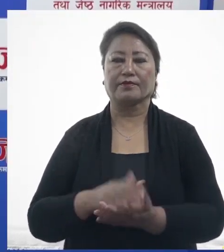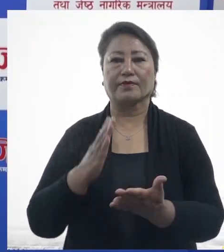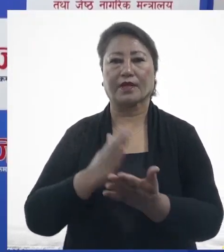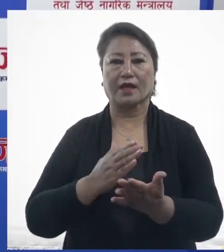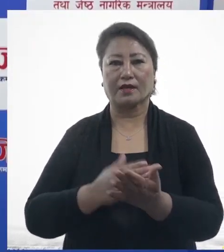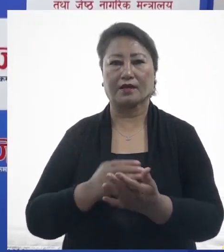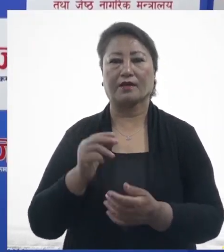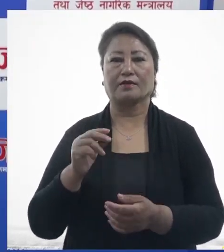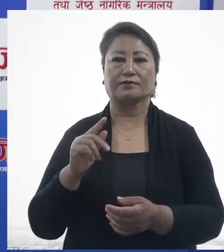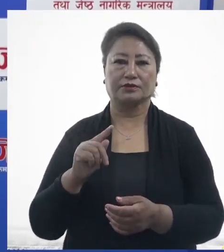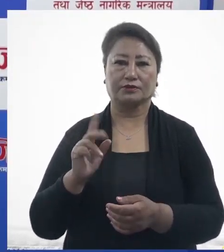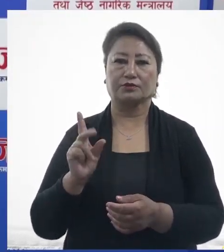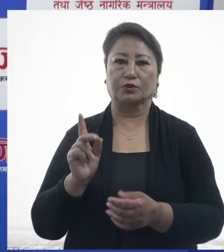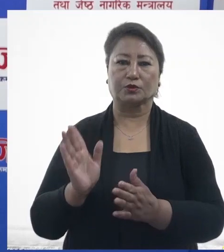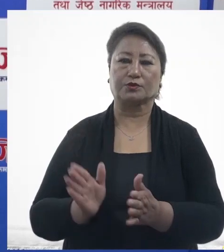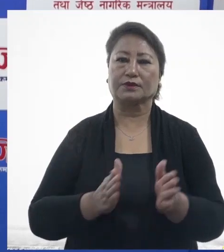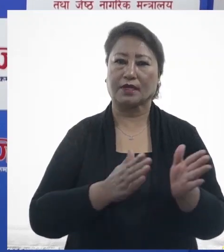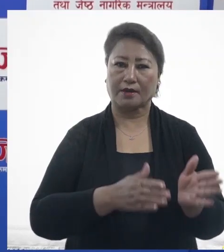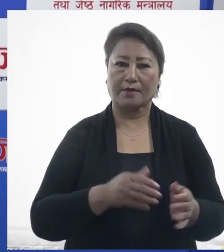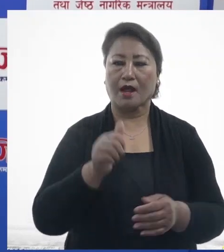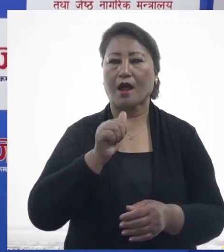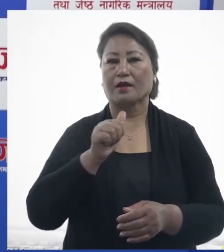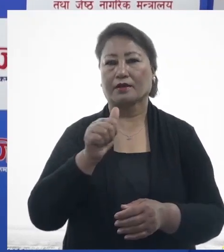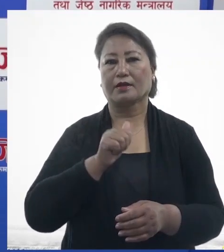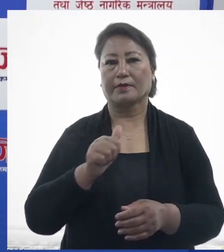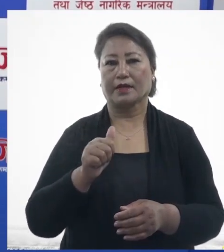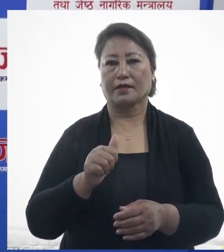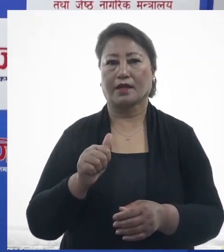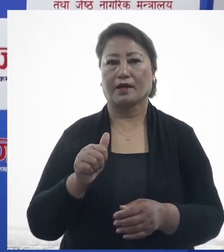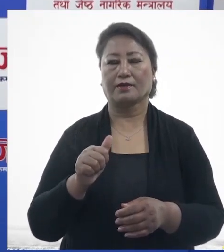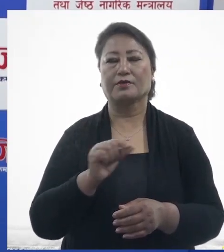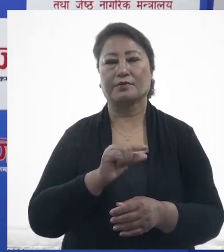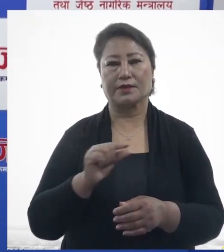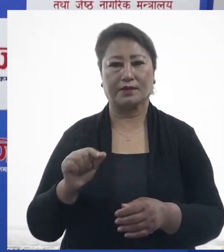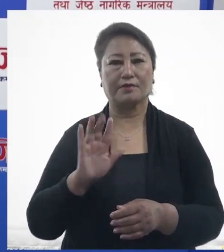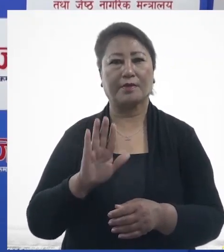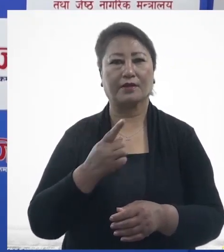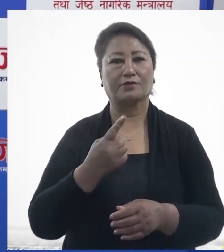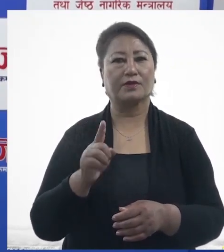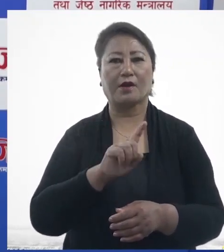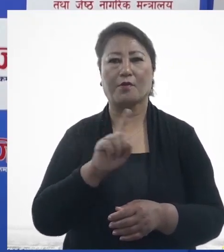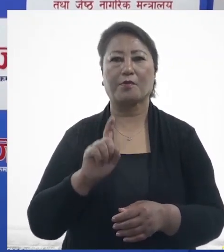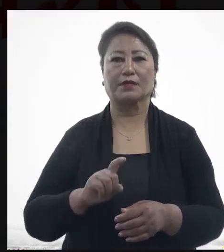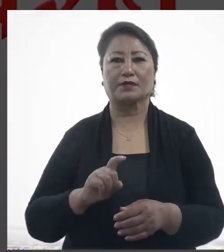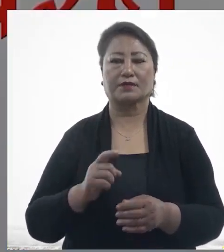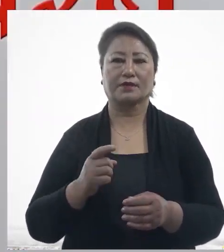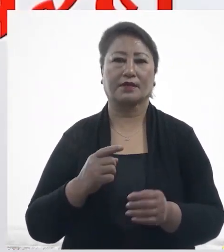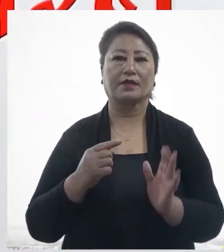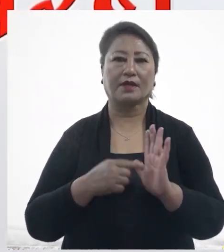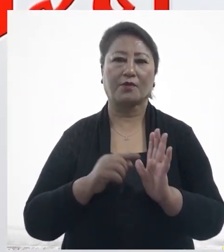कार्यक्रमको दोस्रो चरणमा अब हामी अन्तर्वार्तात्मक सामग्री हाम्रो 5 प्रश्न प्रस्तुत गर्दैछौँ।